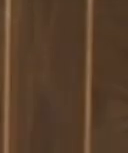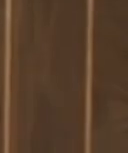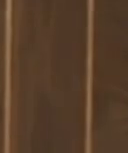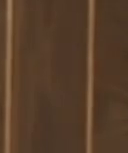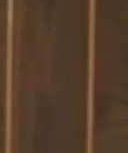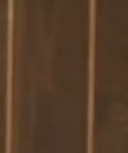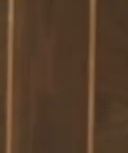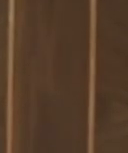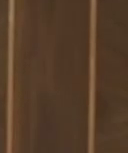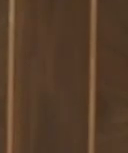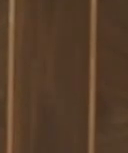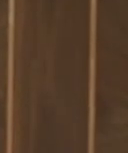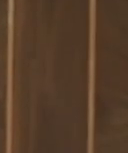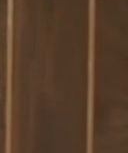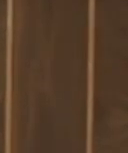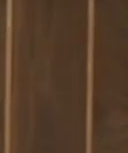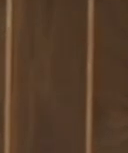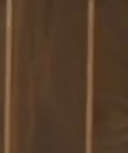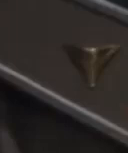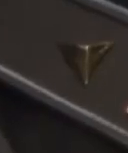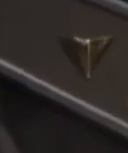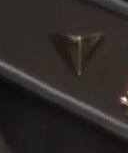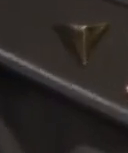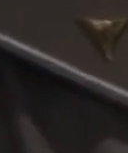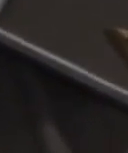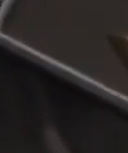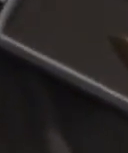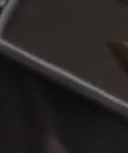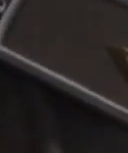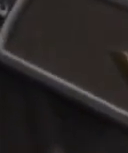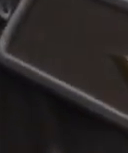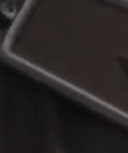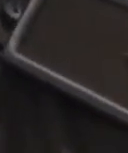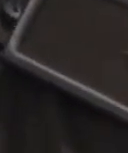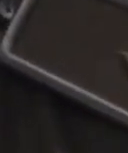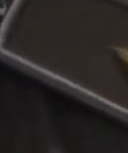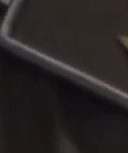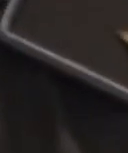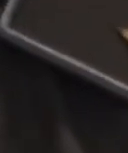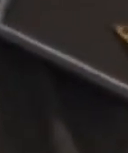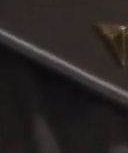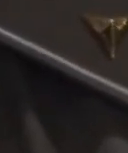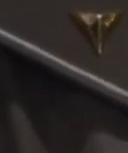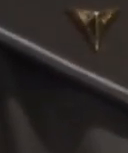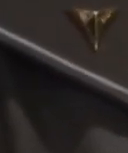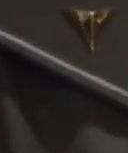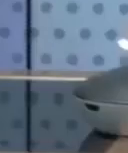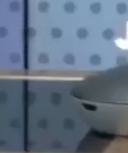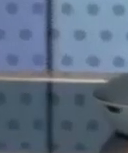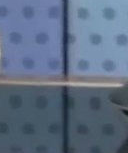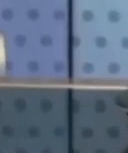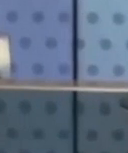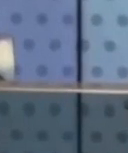lahan seluas 17 hektar untuk proyek pembangunan rumah prajurit TNI Angkatan Darat di Palembang, Sumatera Selatan. Namun lahan yang diberikan ternyata